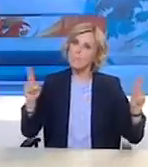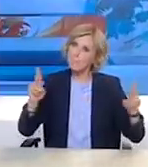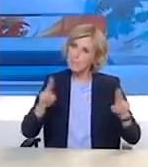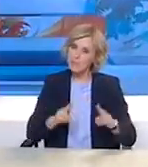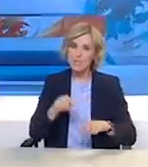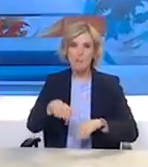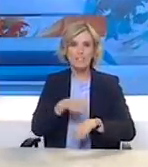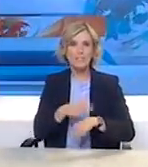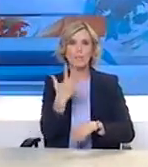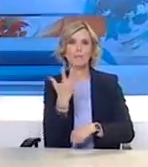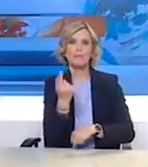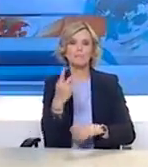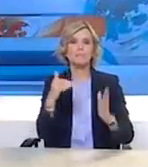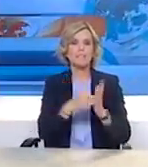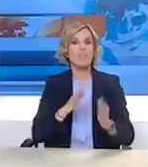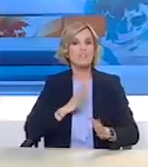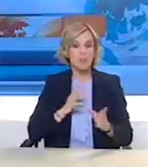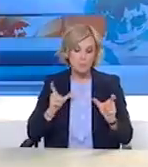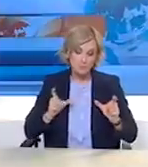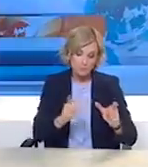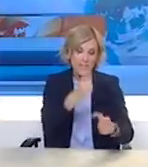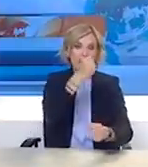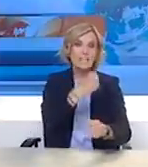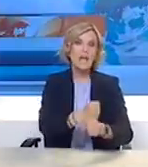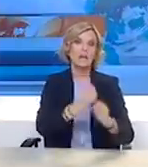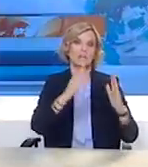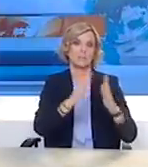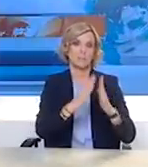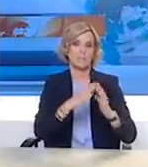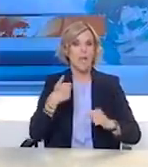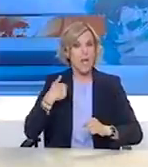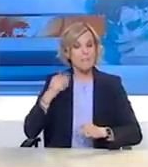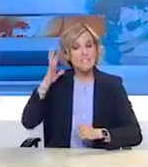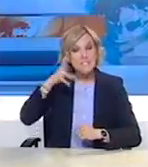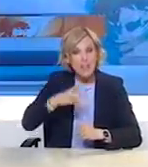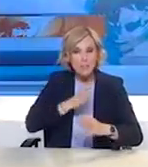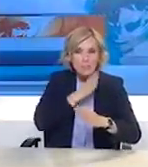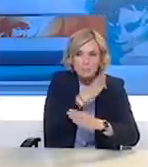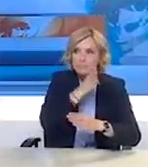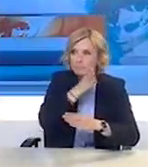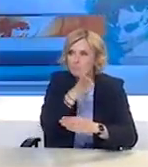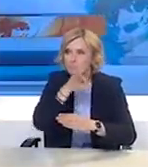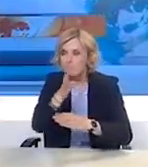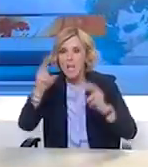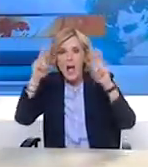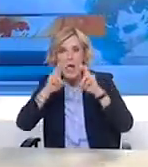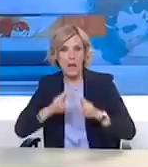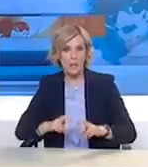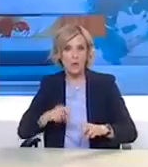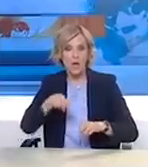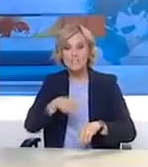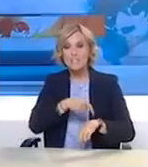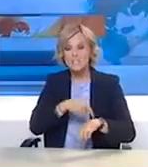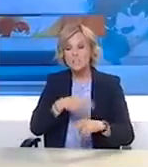στιγμή 5.500 περίπου άνθρωποι παραμένουν σε καραντίνα και καθημερινά ελέγχονται. Είναι πολύ σημαντικό σε αυτό το κρίσιμο σταυροδρόμι